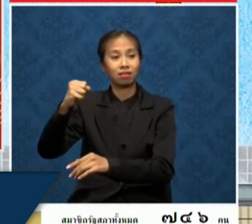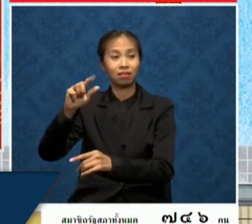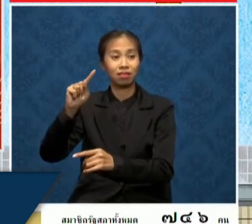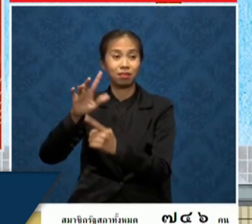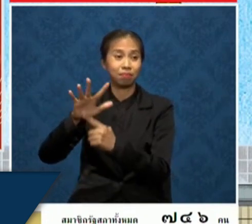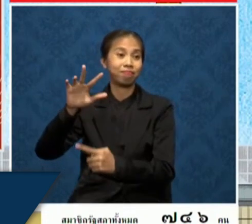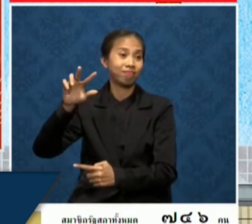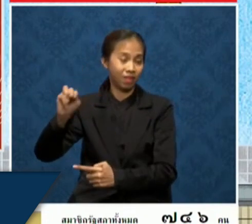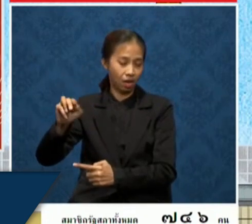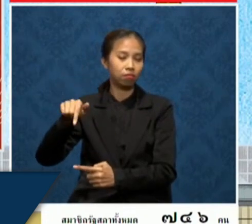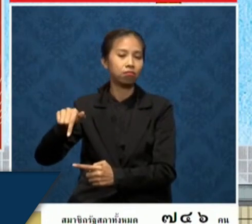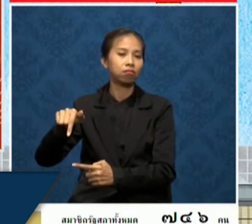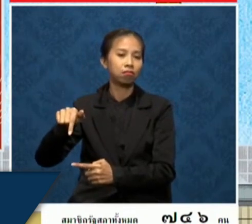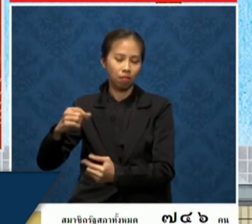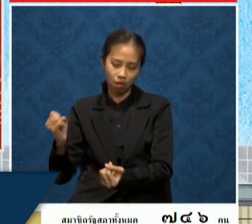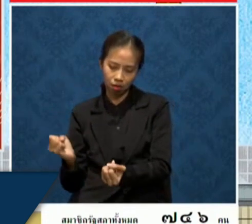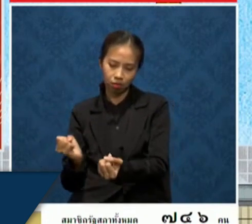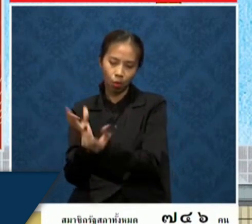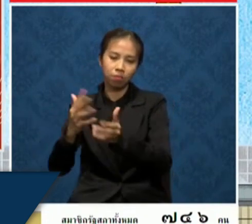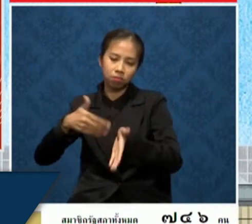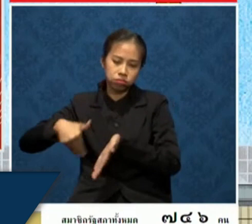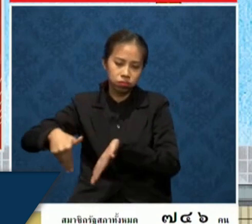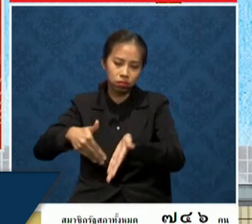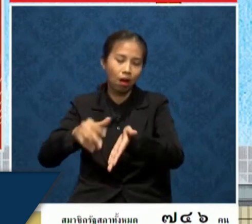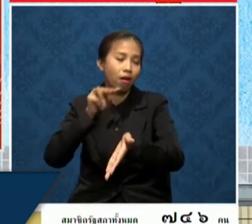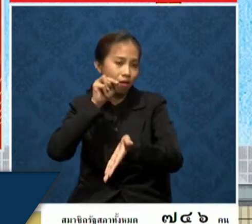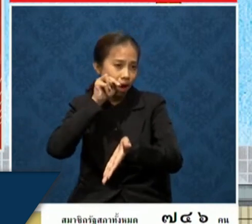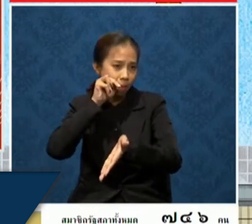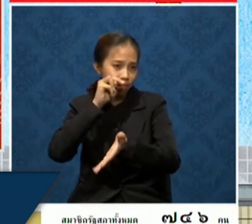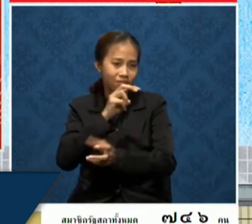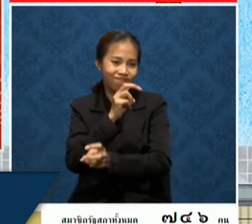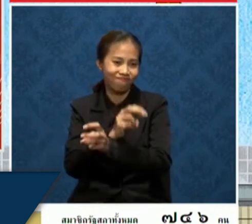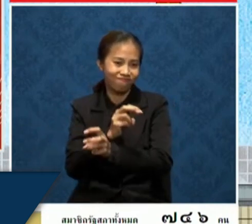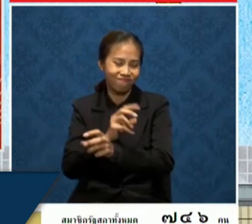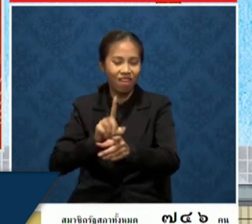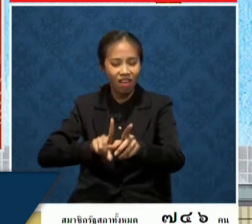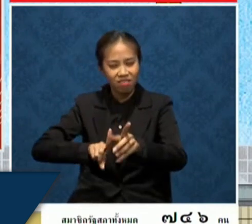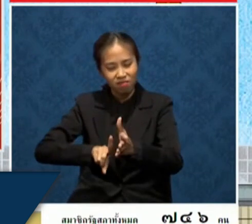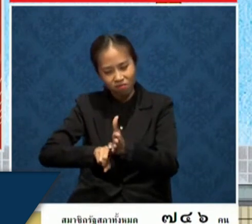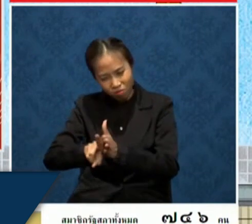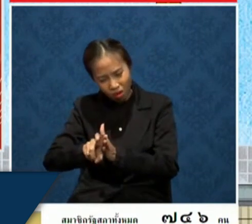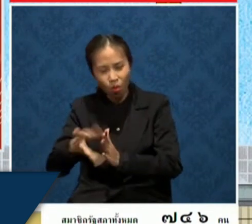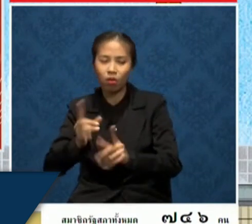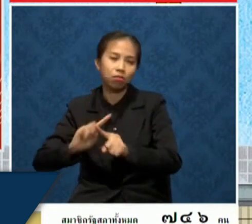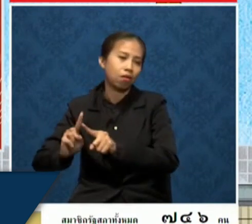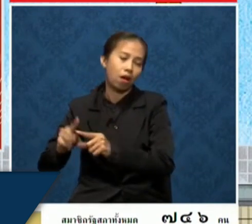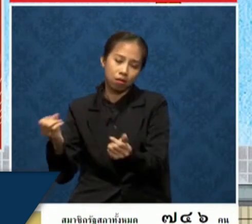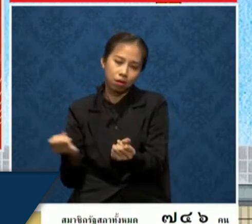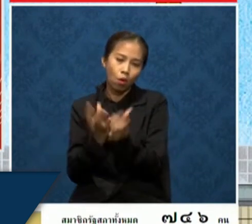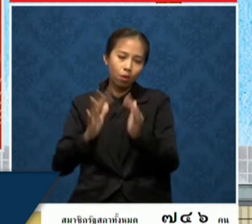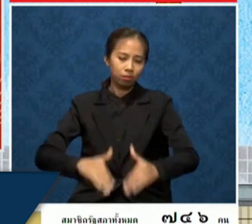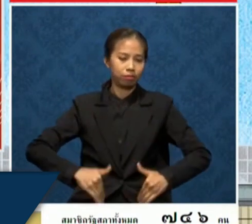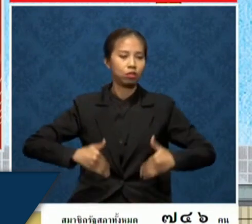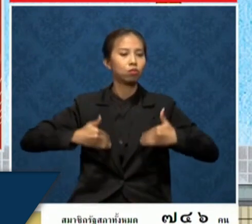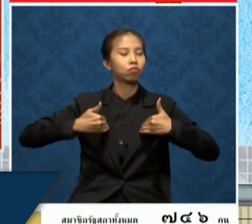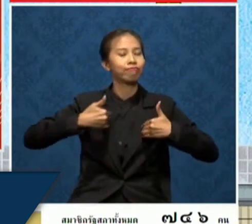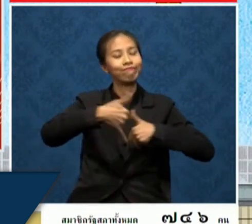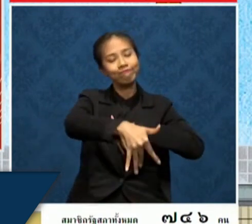ขยะเหล่านี้กำลังทำให้น้ำปนเปื้อนสารพิษกระทบสุขภาพชีวิตพี่น้องประชาชนระยะย